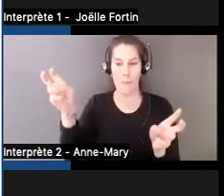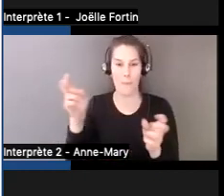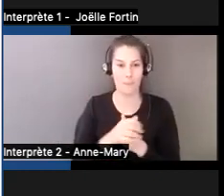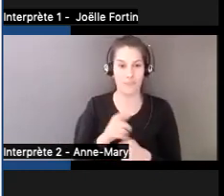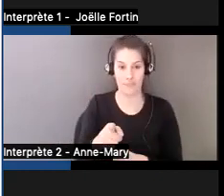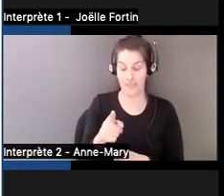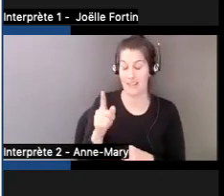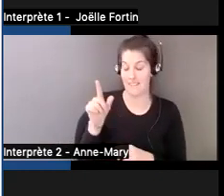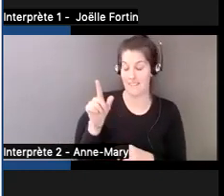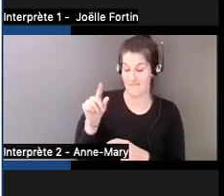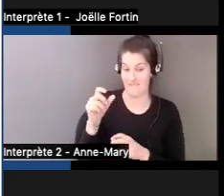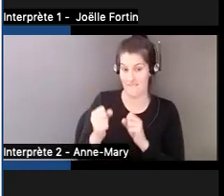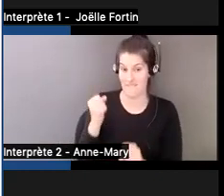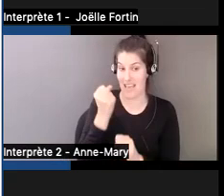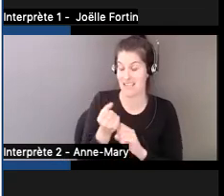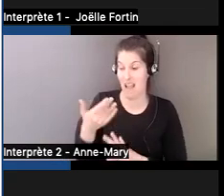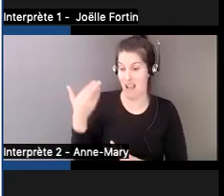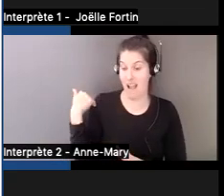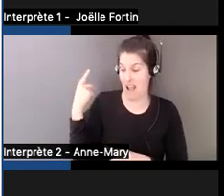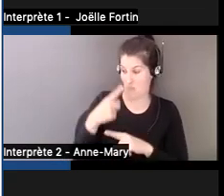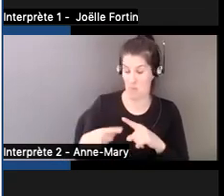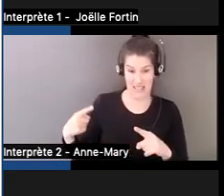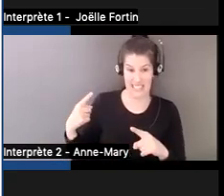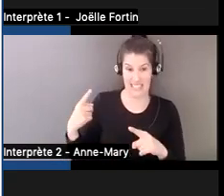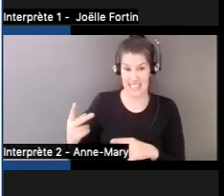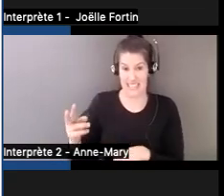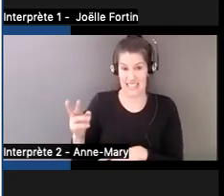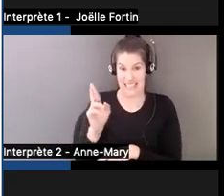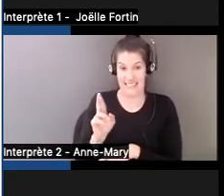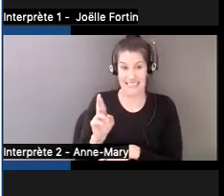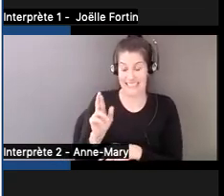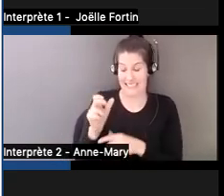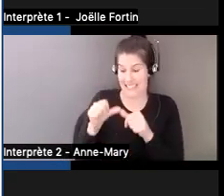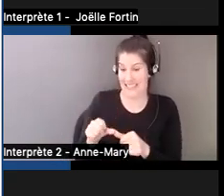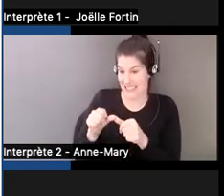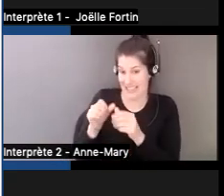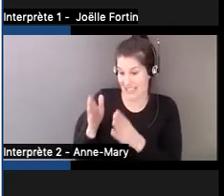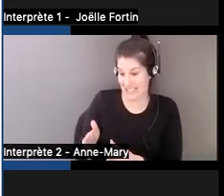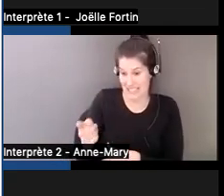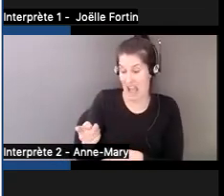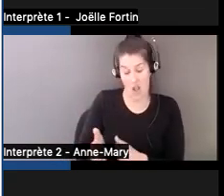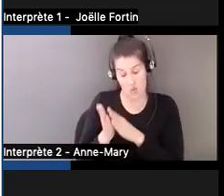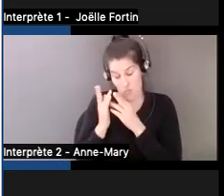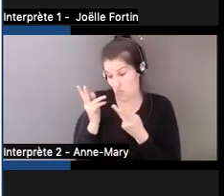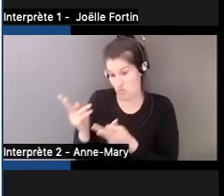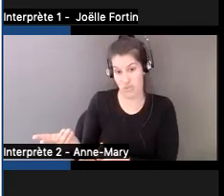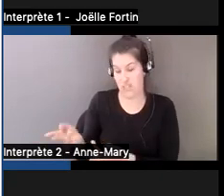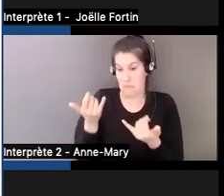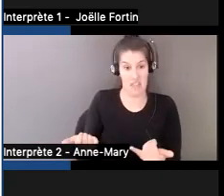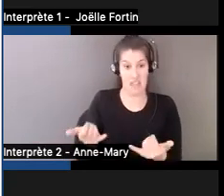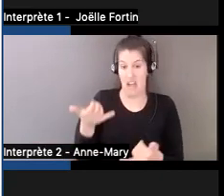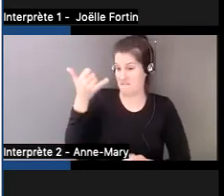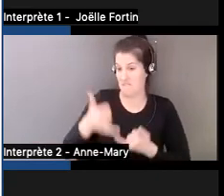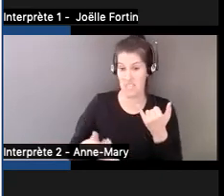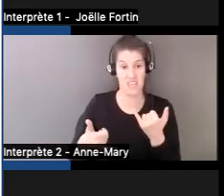ans, puis je suis depuis 20 ans directeur, la moitié des résidents, ils étaient couchés l'après-midi. On s'occupait beaucoup d'eux au lit. Puis maintenant, c'est fini, il n'y a plus